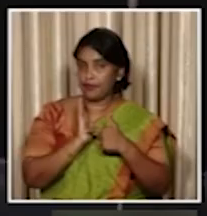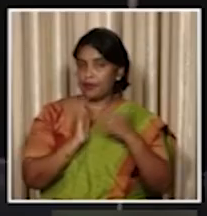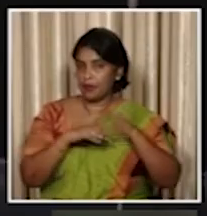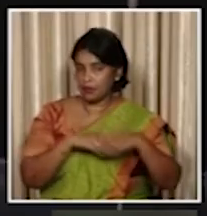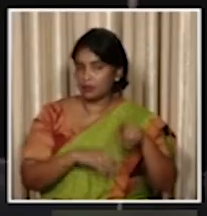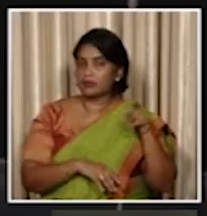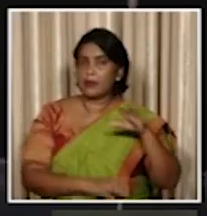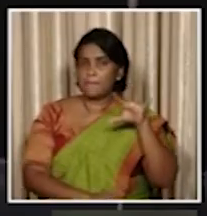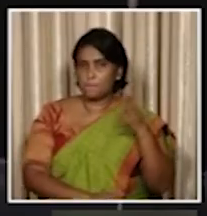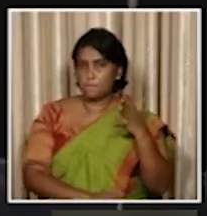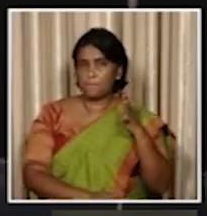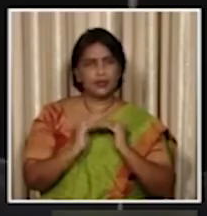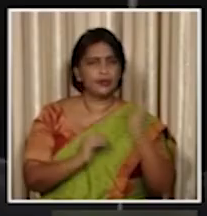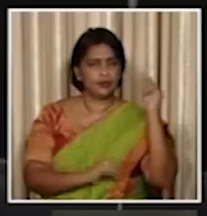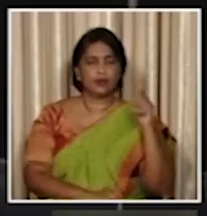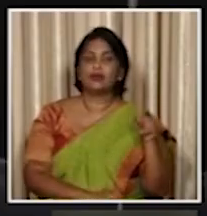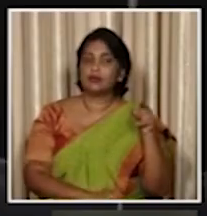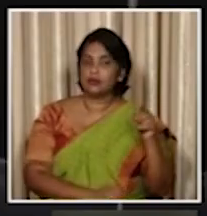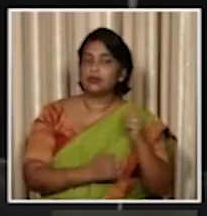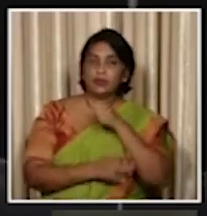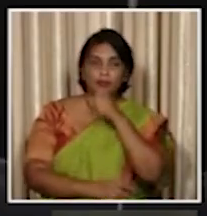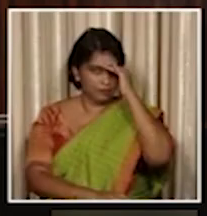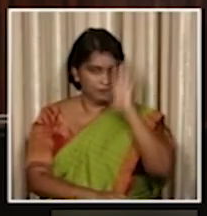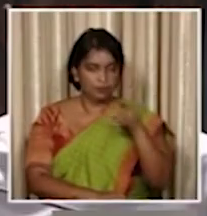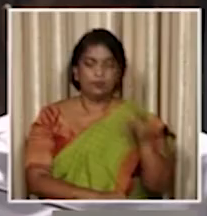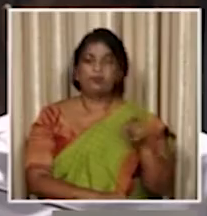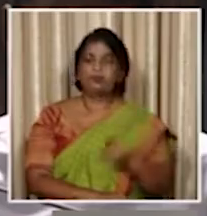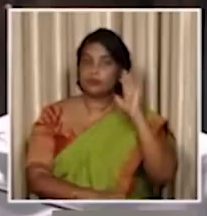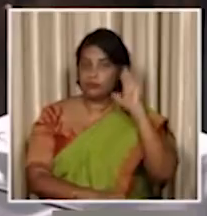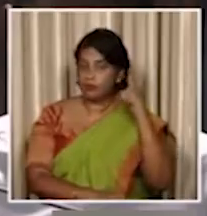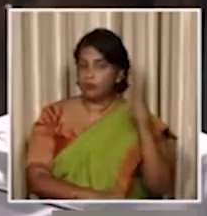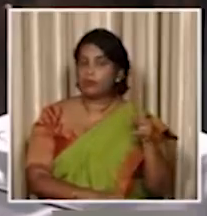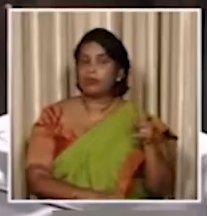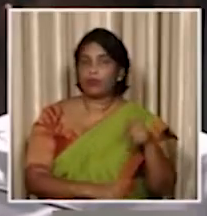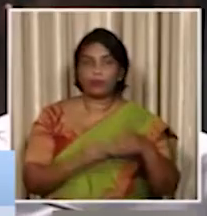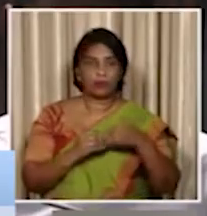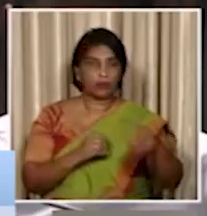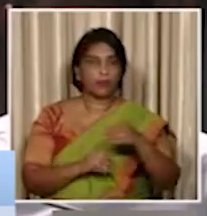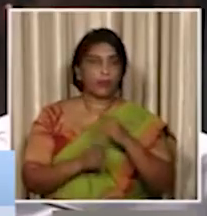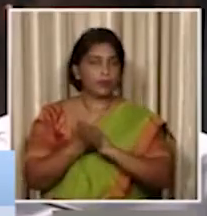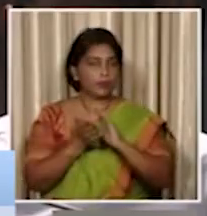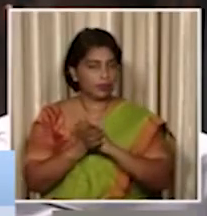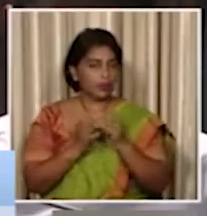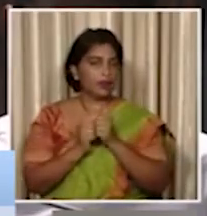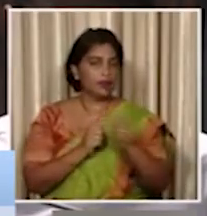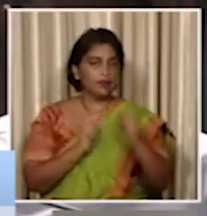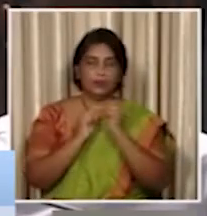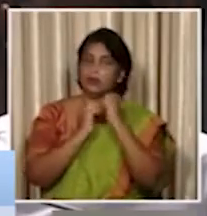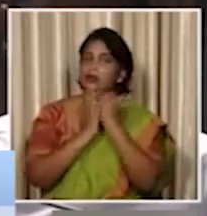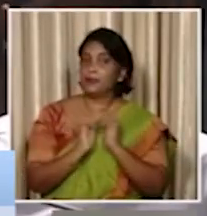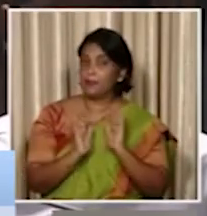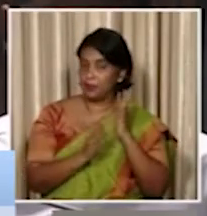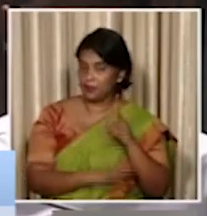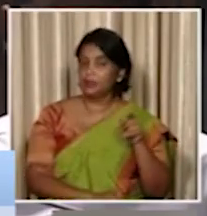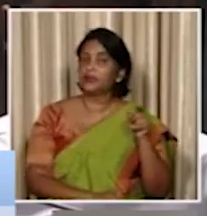තිබ්බා. 500කට මදක් වැඩි සංඛ්‍යාවක්. ඒකේ සම්මුඛ පරීක්ෂණ අද ආරම්භ කරනවා. විශේෂයෙන්ම මේ දිනවල යුක්තියේ මෙහෙම වැඩසටහන ක්‍රියාත්මක